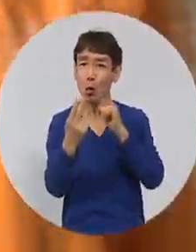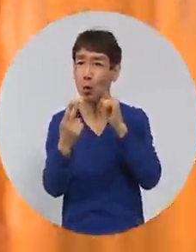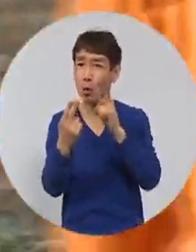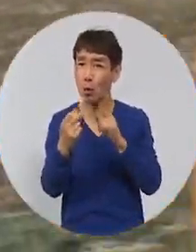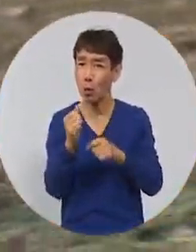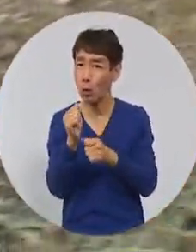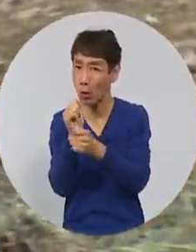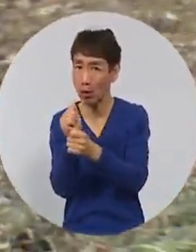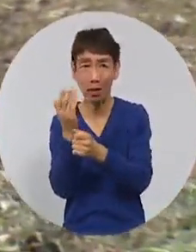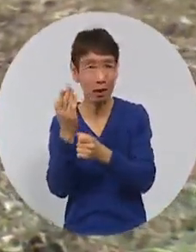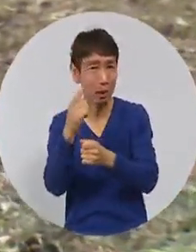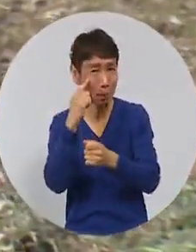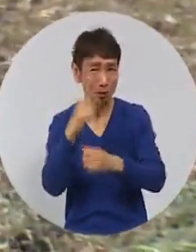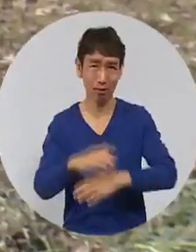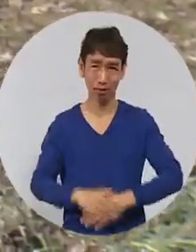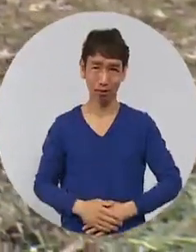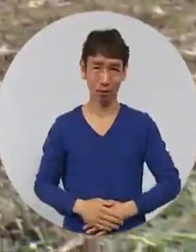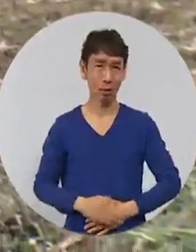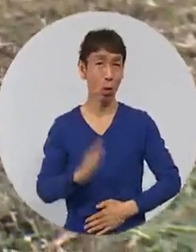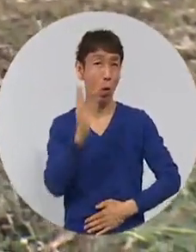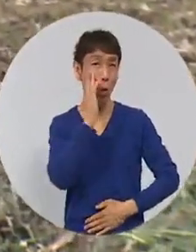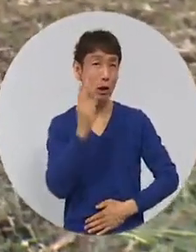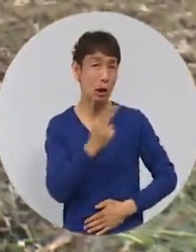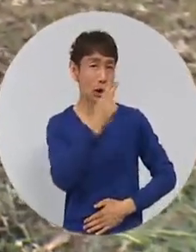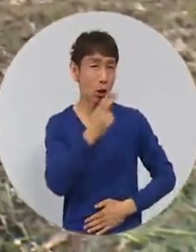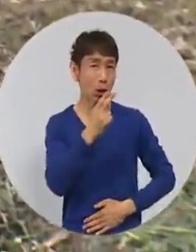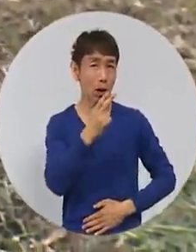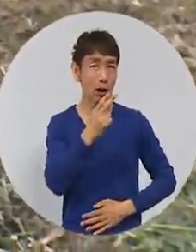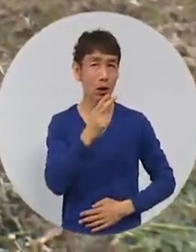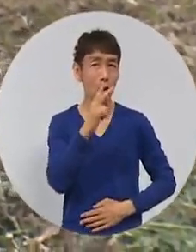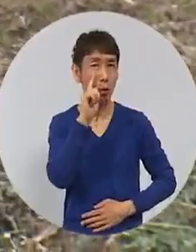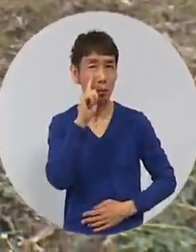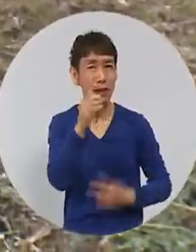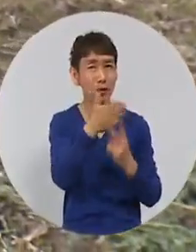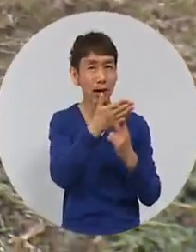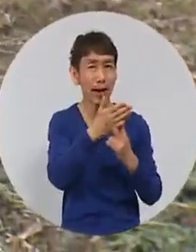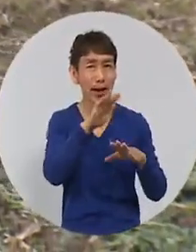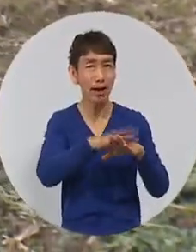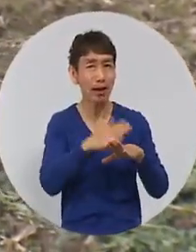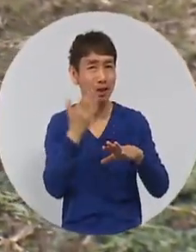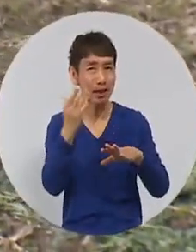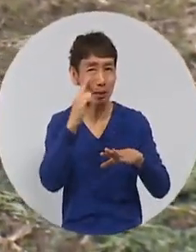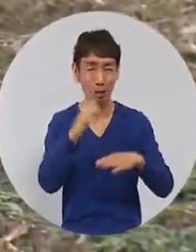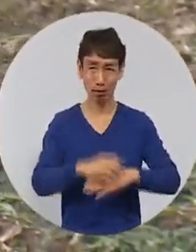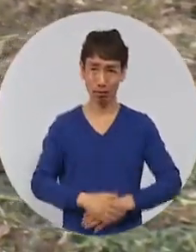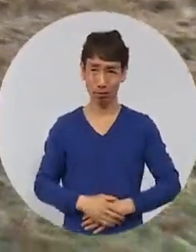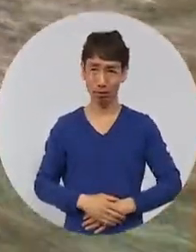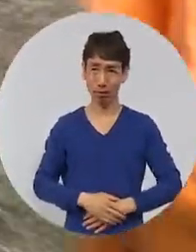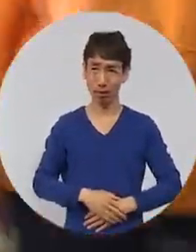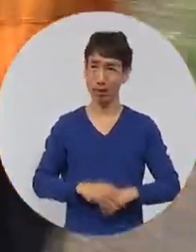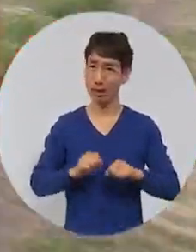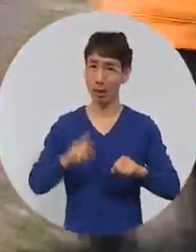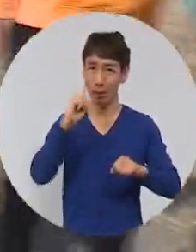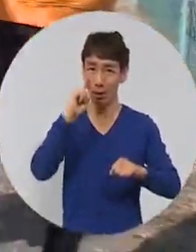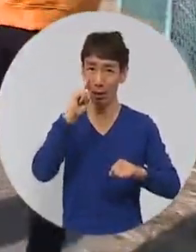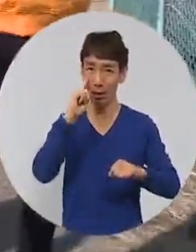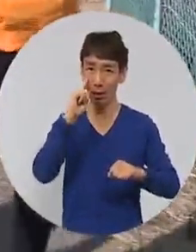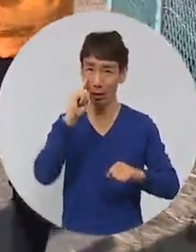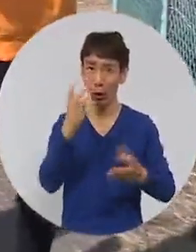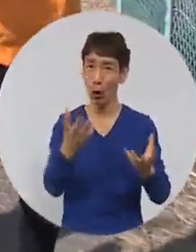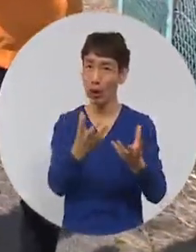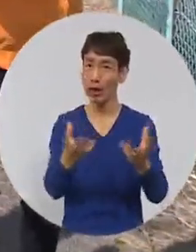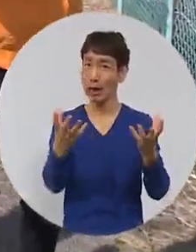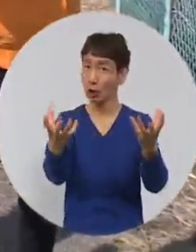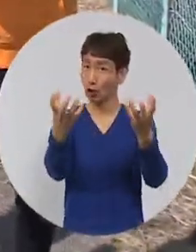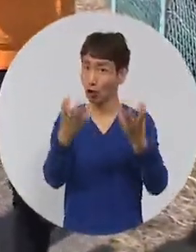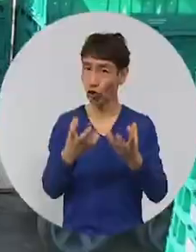。 美味しいトマトの見分け方について聞いてみたいと思います。それでは行ってみましょう。 収穫ゴー。渋谷 さん、こん